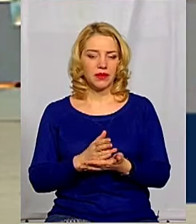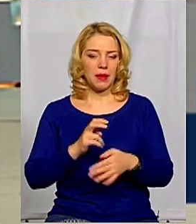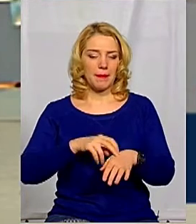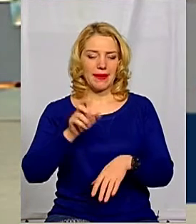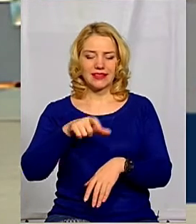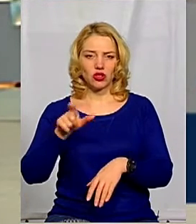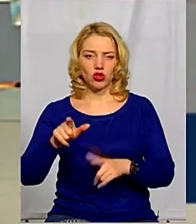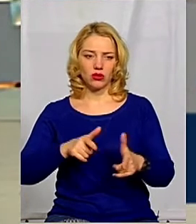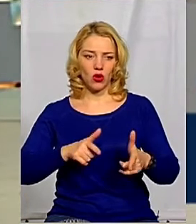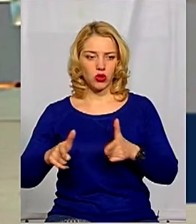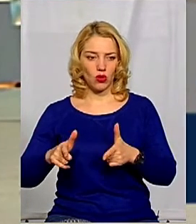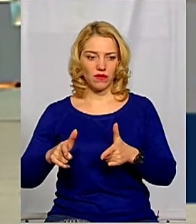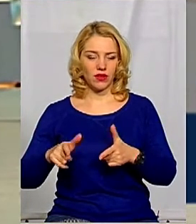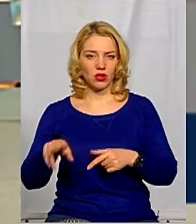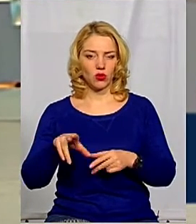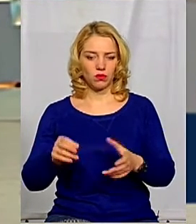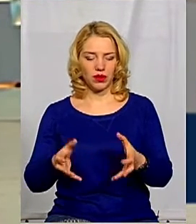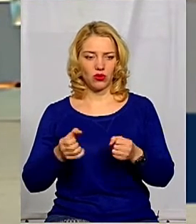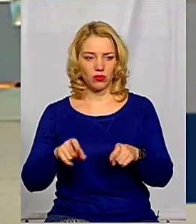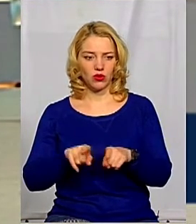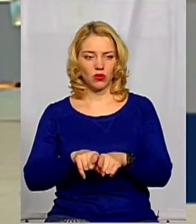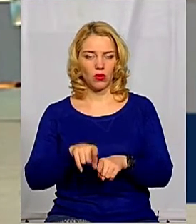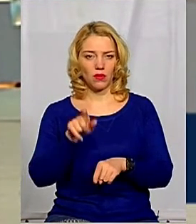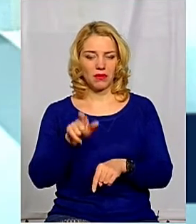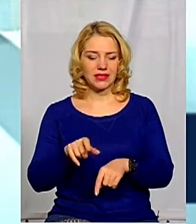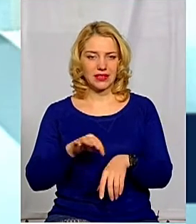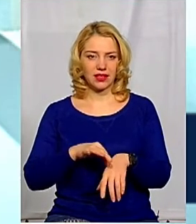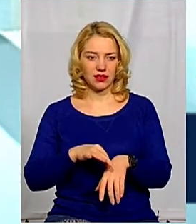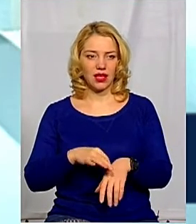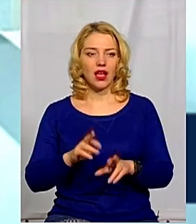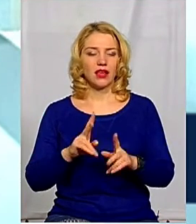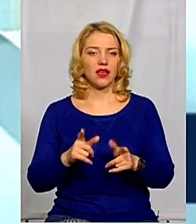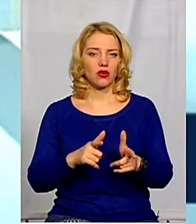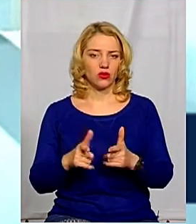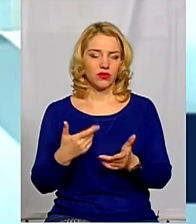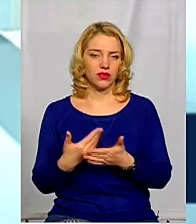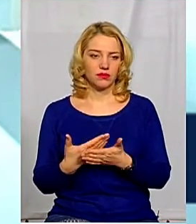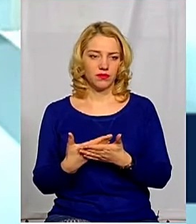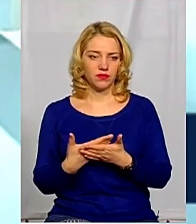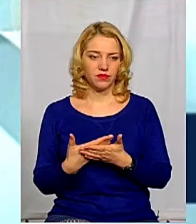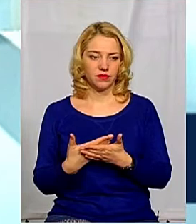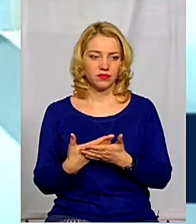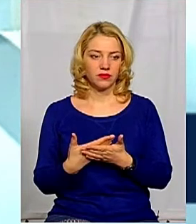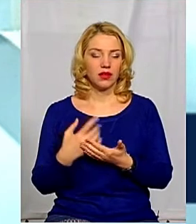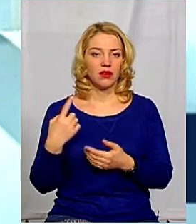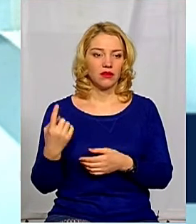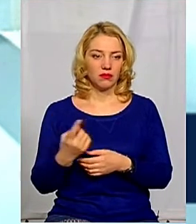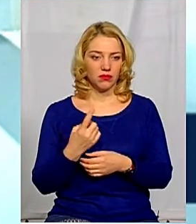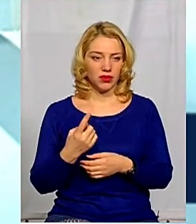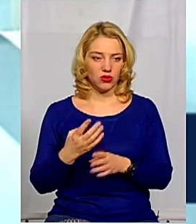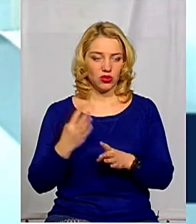персонал готовий до прийому такого пацієнта. А яким чином він готовий? Він готовий, що він, перш за